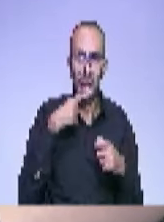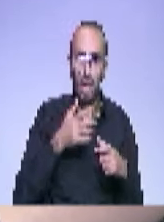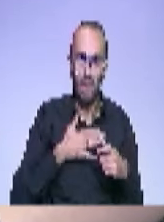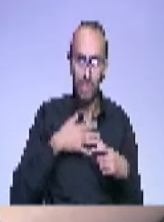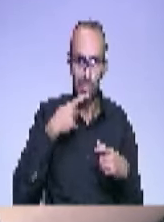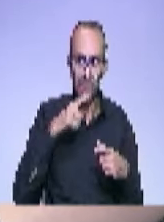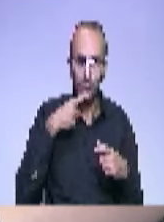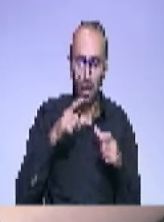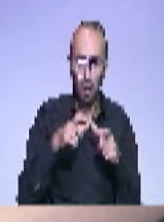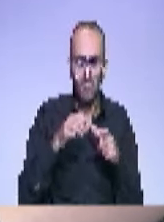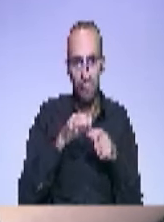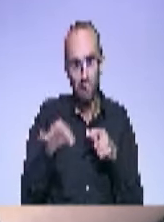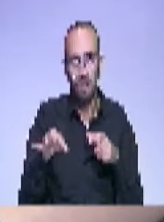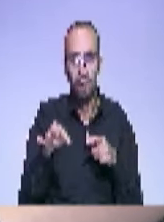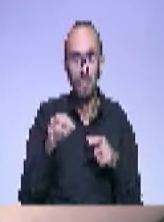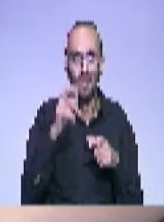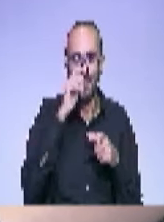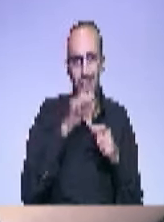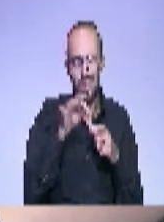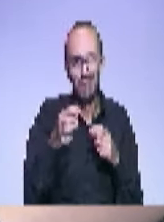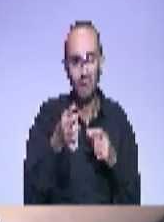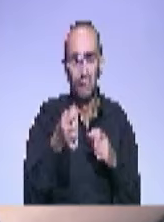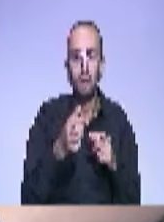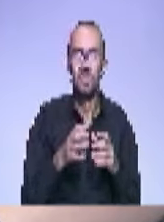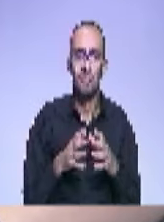اسكندريه، والحته اللي سكنت فيها في قريه.